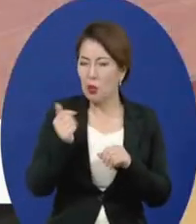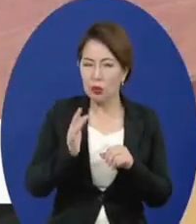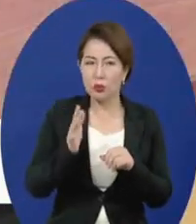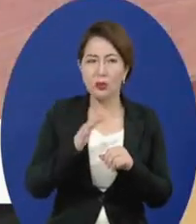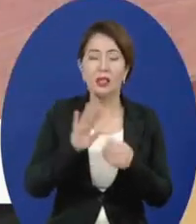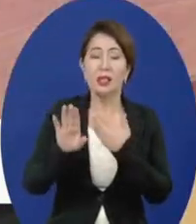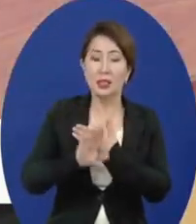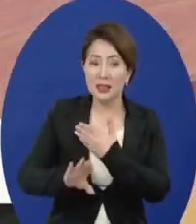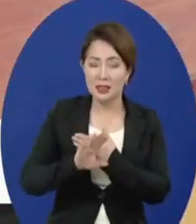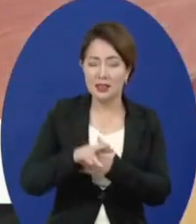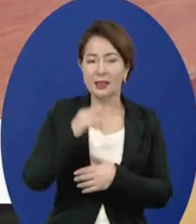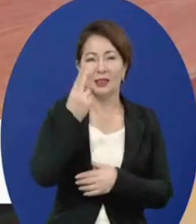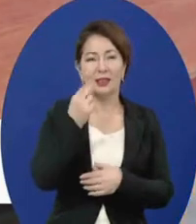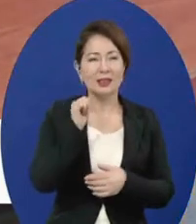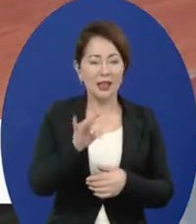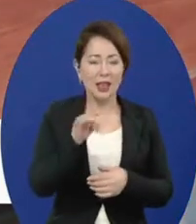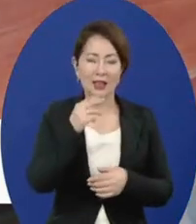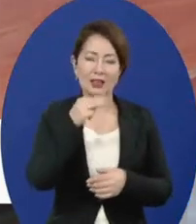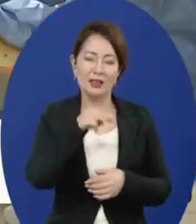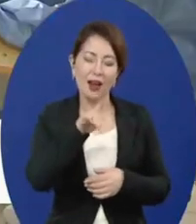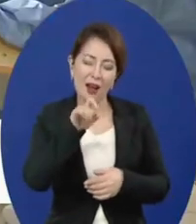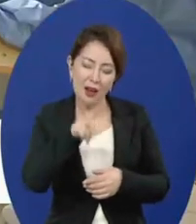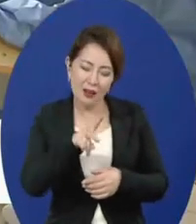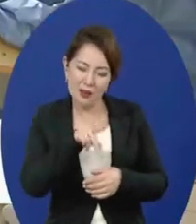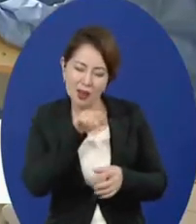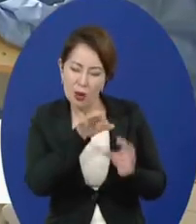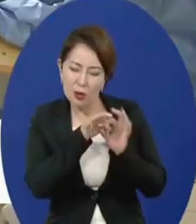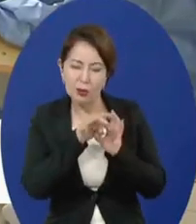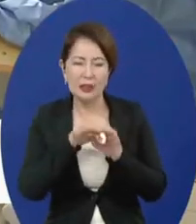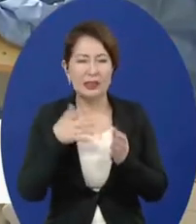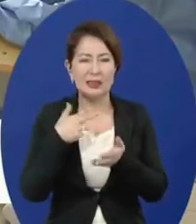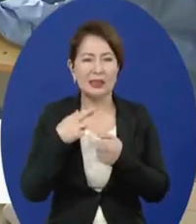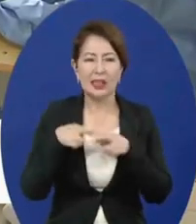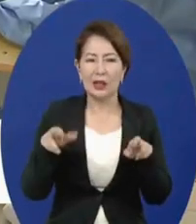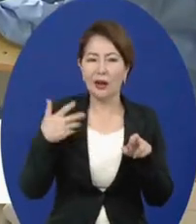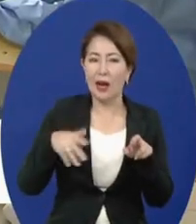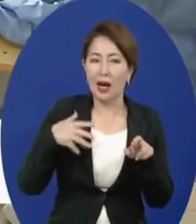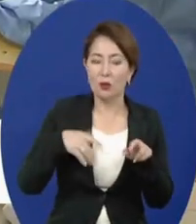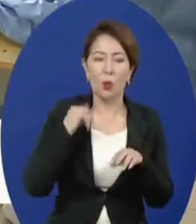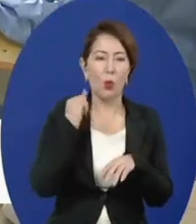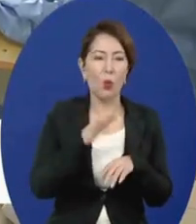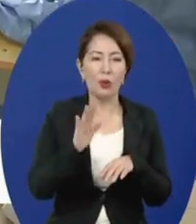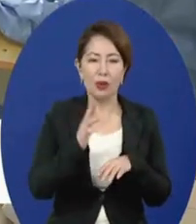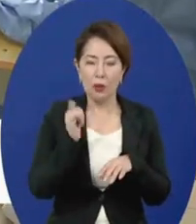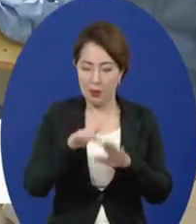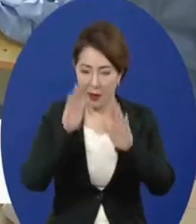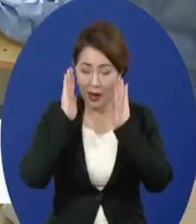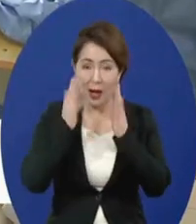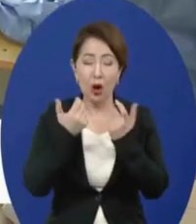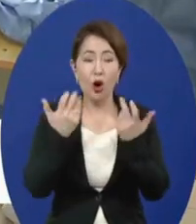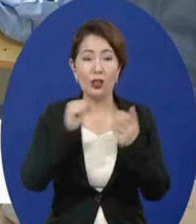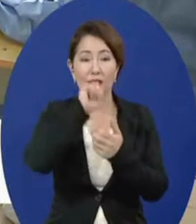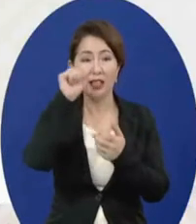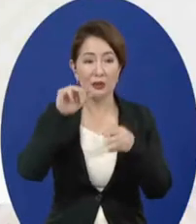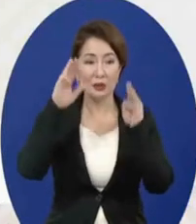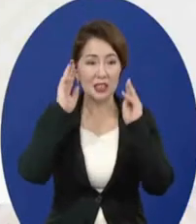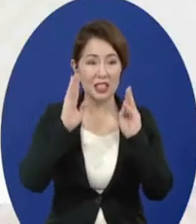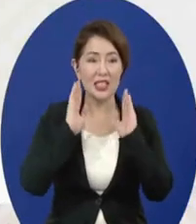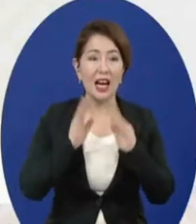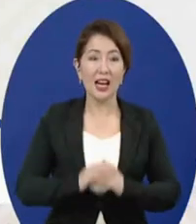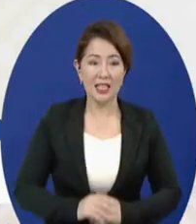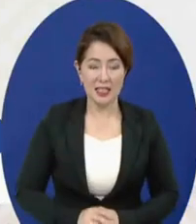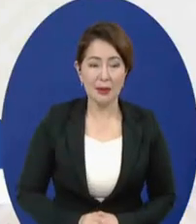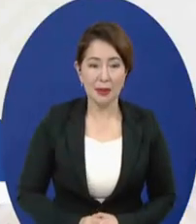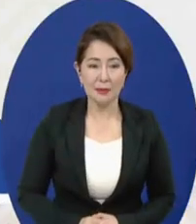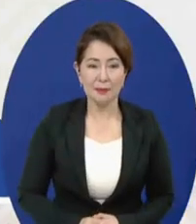сэргийлсэн. Цар тахлын халдвартай хүний ялгуурлан гадуурхахгүй, гутаан доромжлохгүй байх гэд олон асуудлыг шийдвэрлэхэд анхаарсан гэлээ.